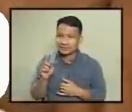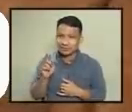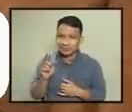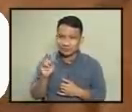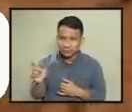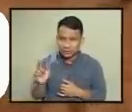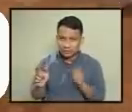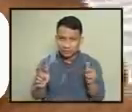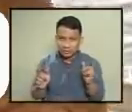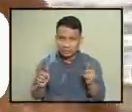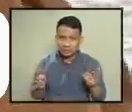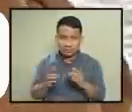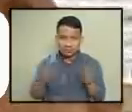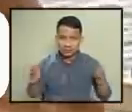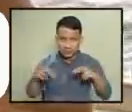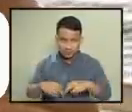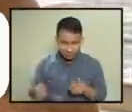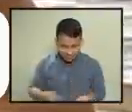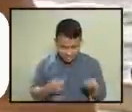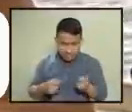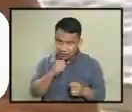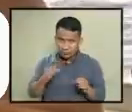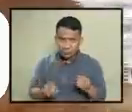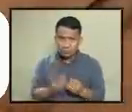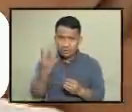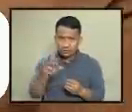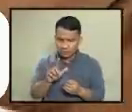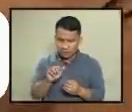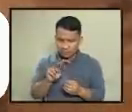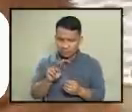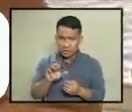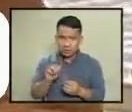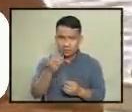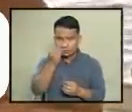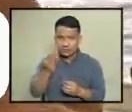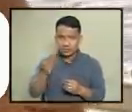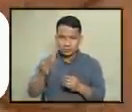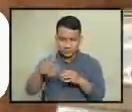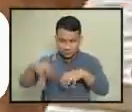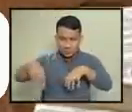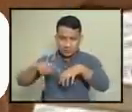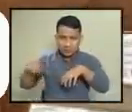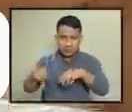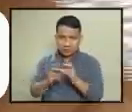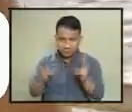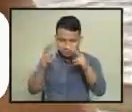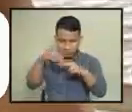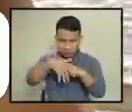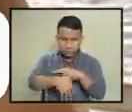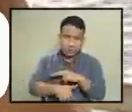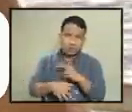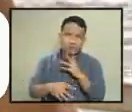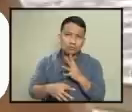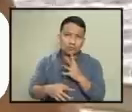nag-produce ng malaking hukay. Hindi rin nag-produce ng lava. Kaunti lang, siguro, inaaro sa gilid-gilid na yon. Hindi dumaloy sa tubig.